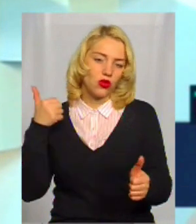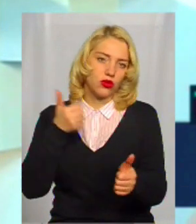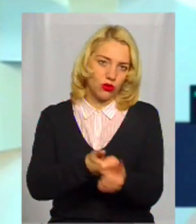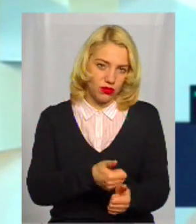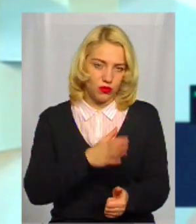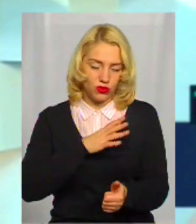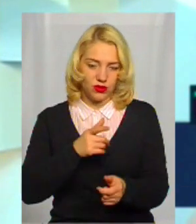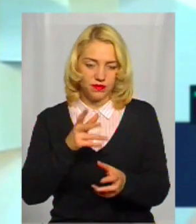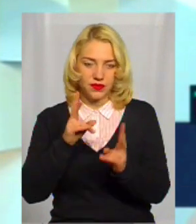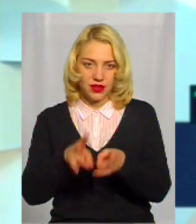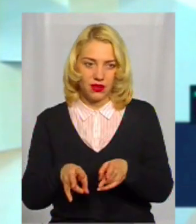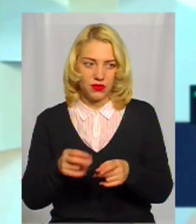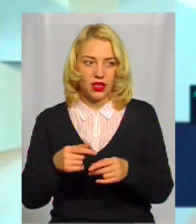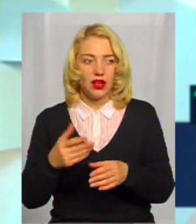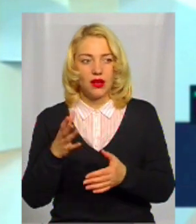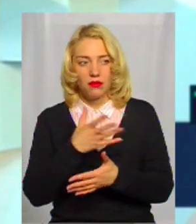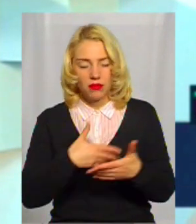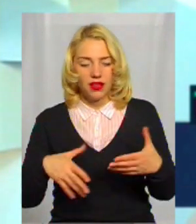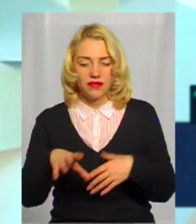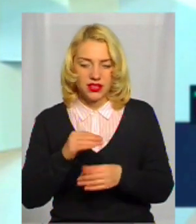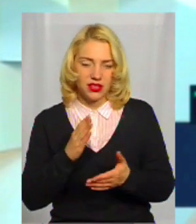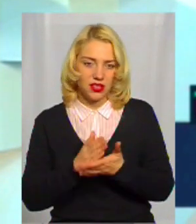Тому, так як всі ми є